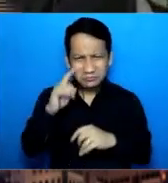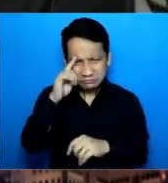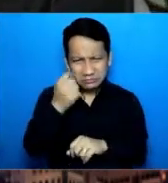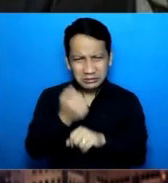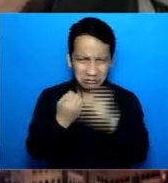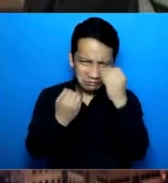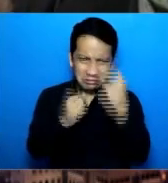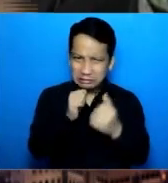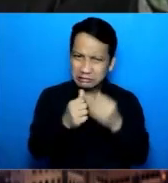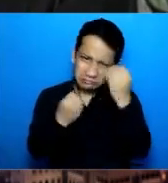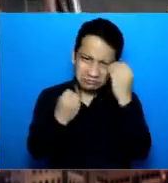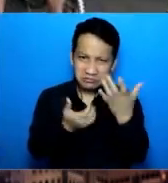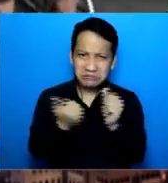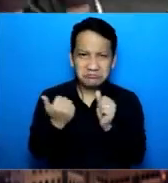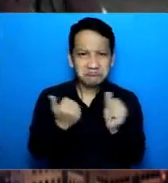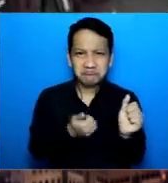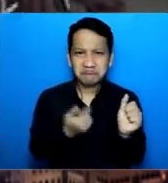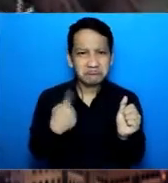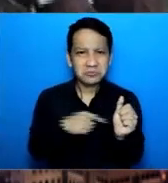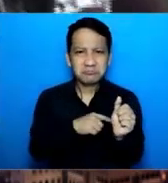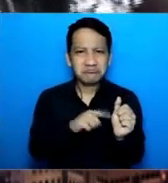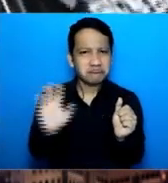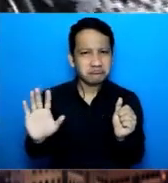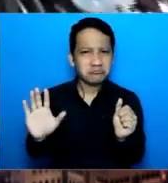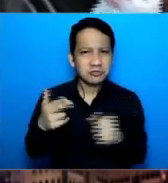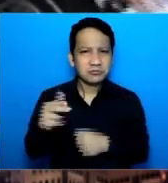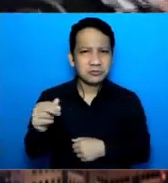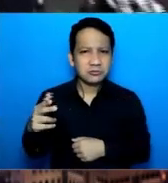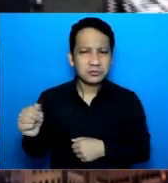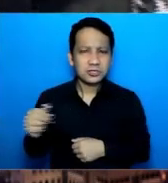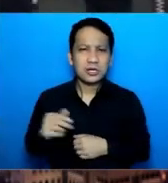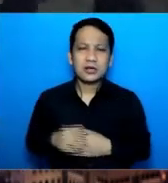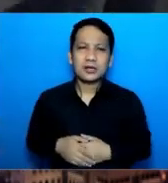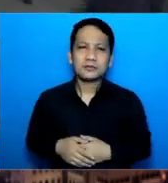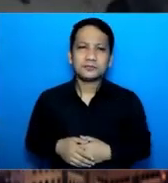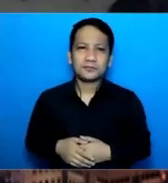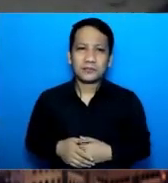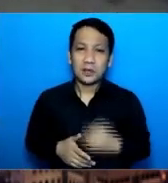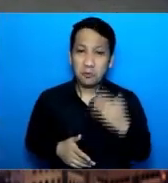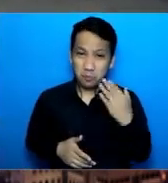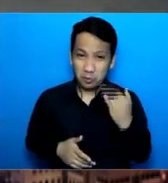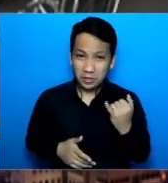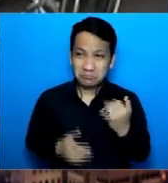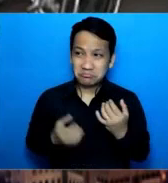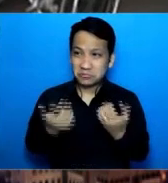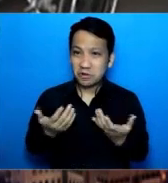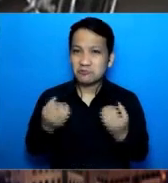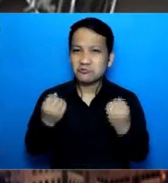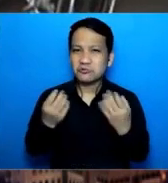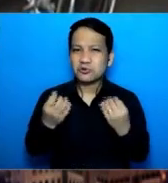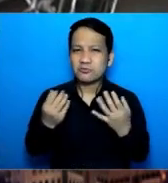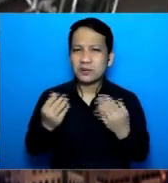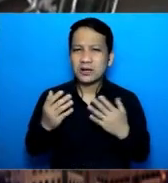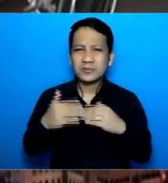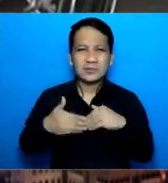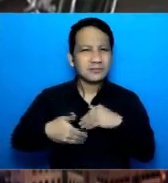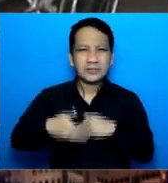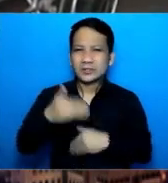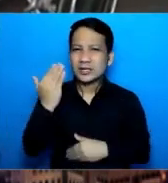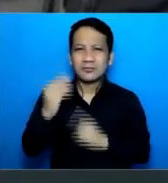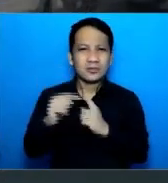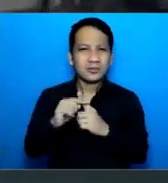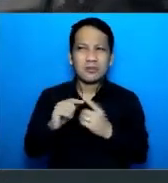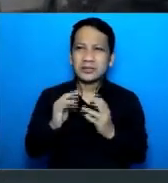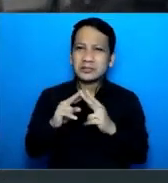should we say, the main reason why there are still surges in different countries, even with vaccination